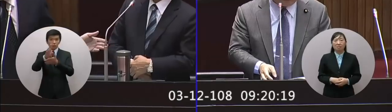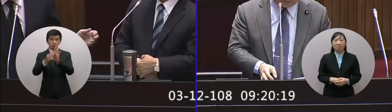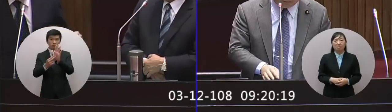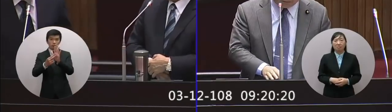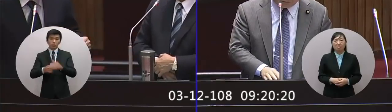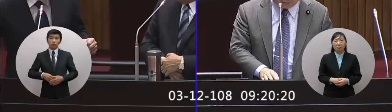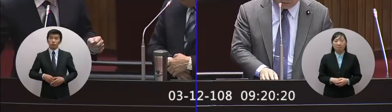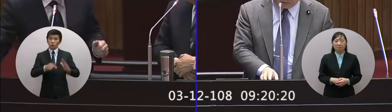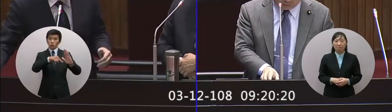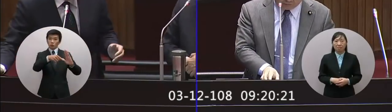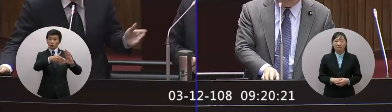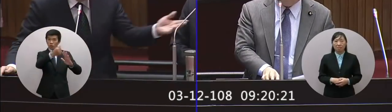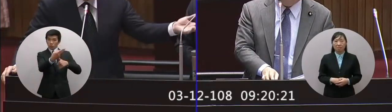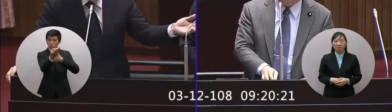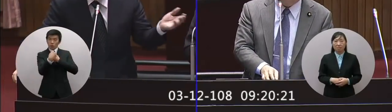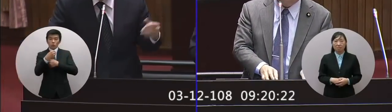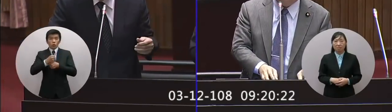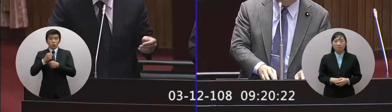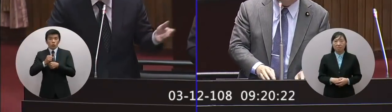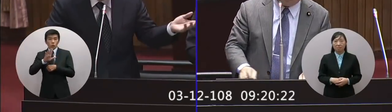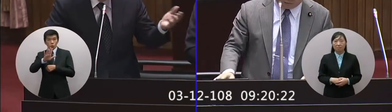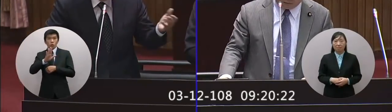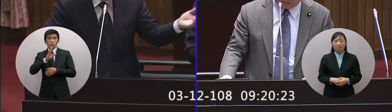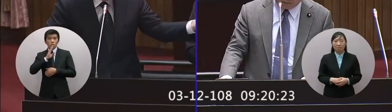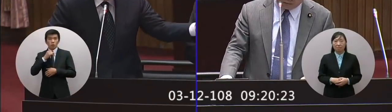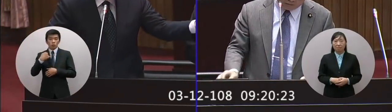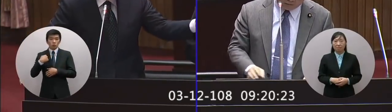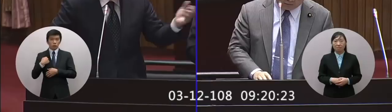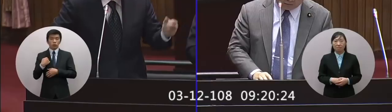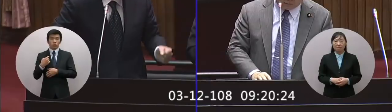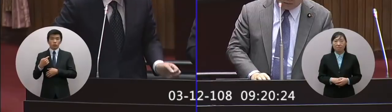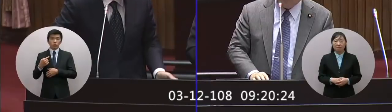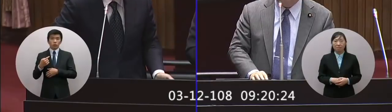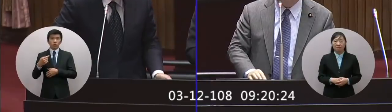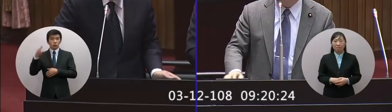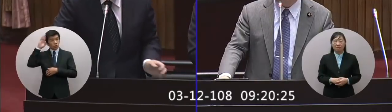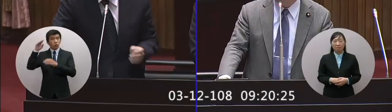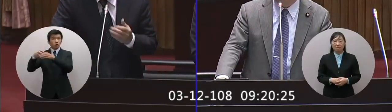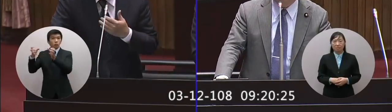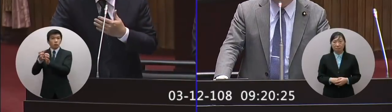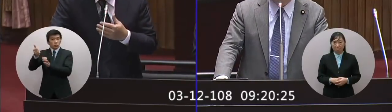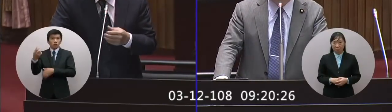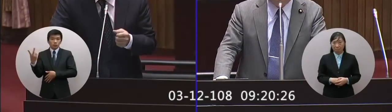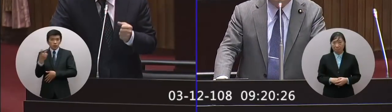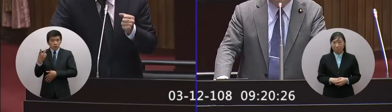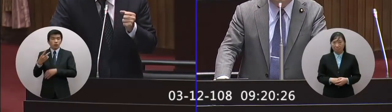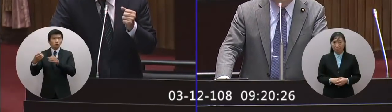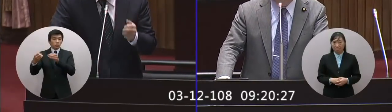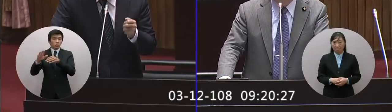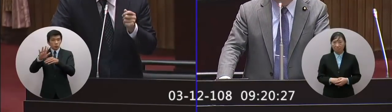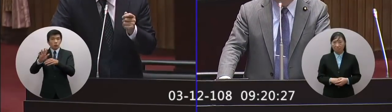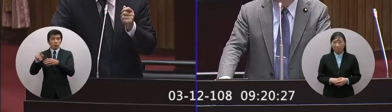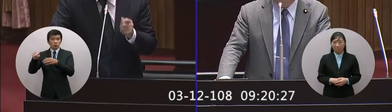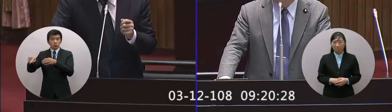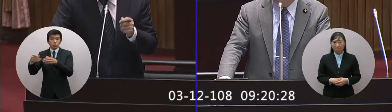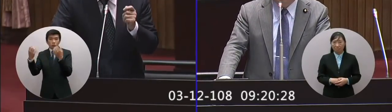院长已经特别指示交代，所以我跟苏部长两边，那一边他是负责公股行库，我们这边是放，负